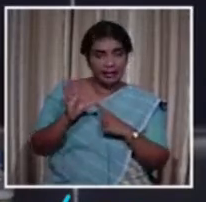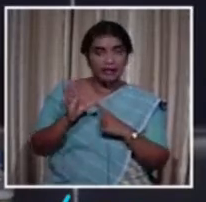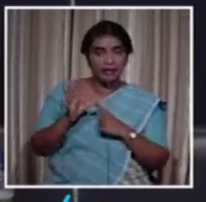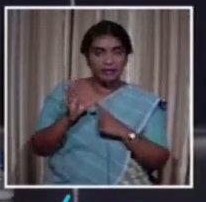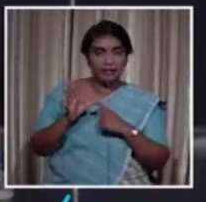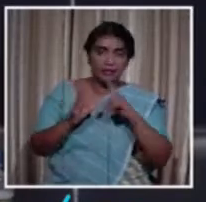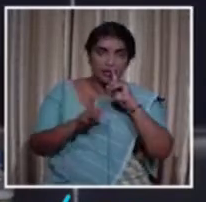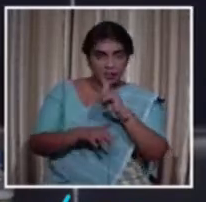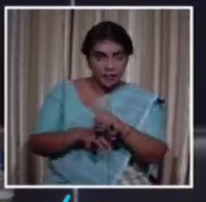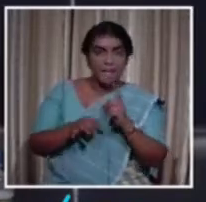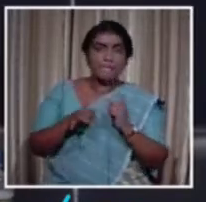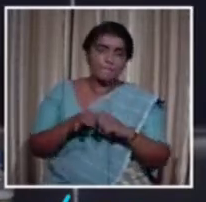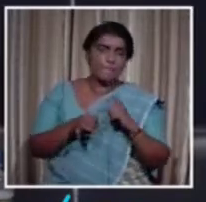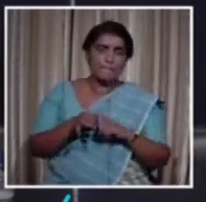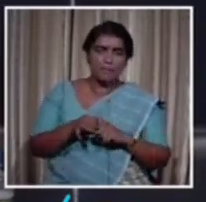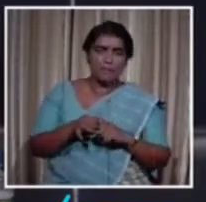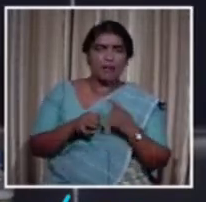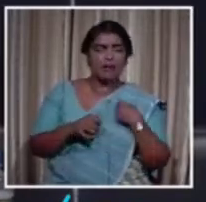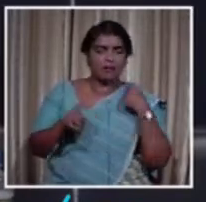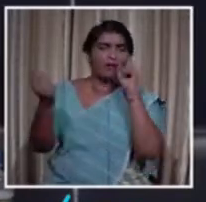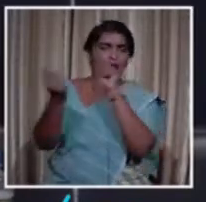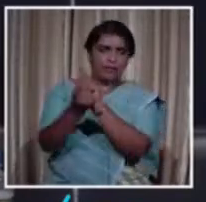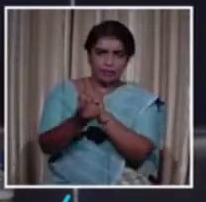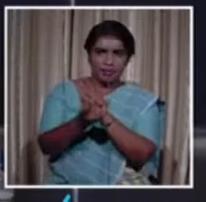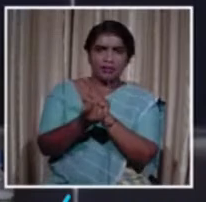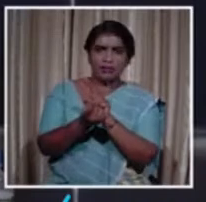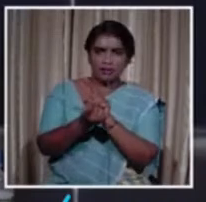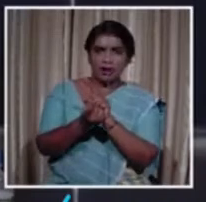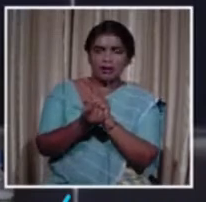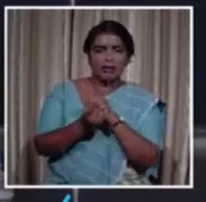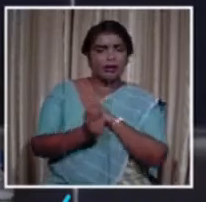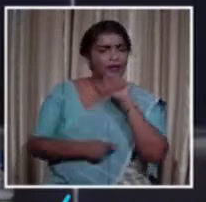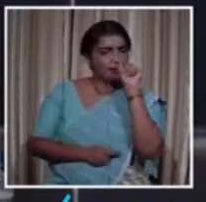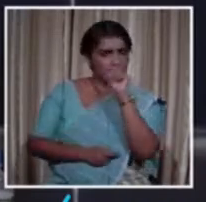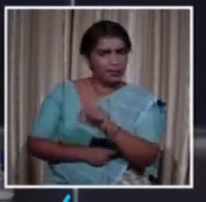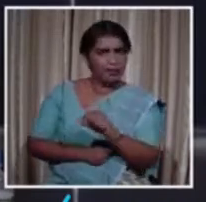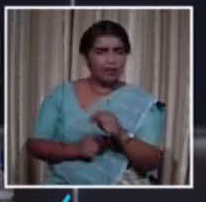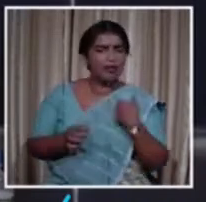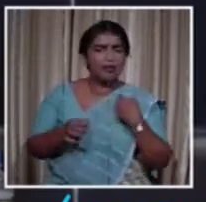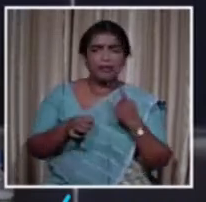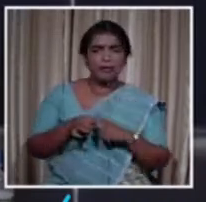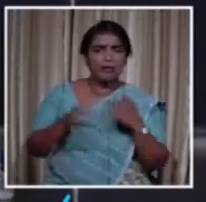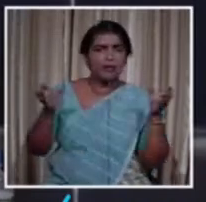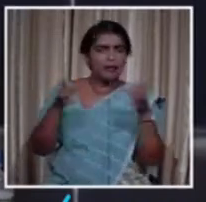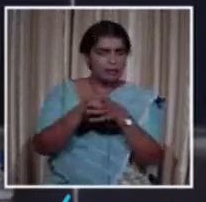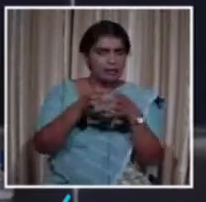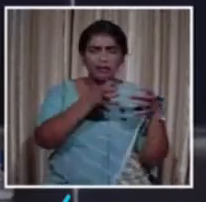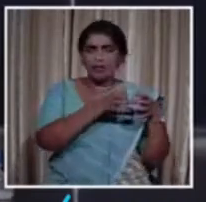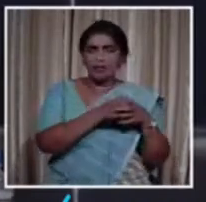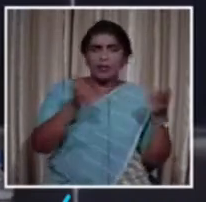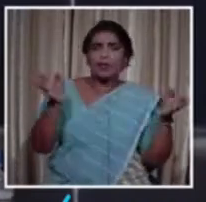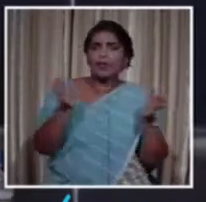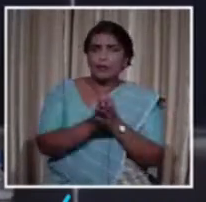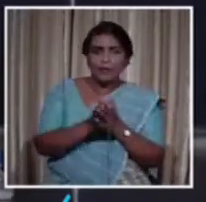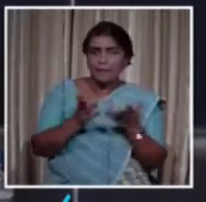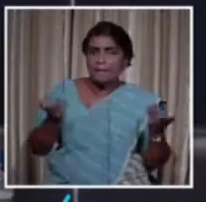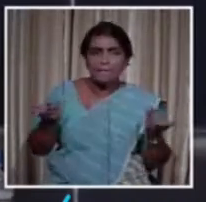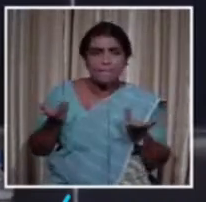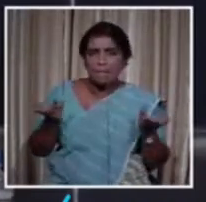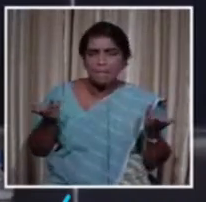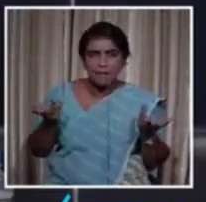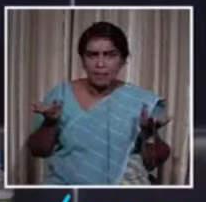පුළුවන් ප්‍රශ්නයක් තියෙනවා කියලා මම එතෙන්ට ගියා මම එතෙන්ට ගිහින් ඇහුවා මේ මොකක්ද තියෙන්නේ මේ කණ්ඩායම් දෙක එකතු කරන්න බැරිද නැත්නම්